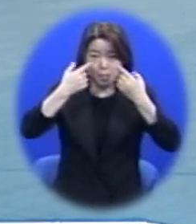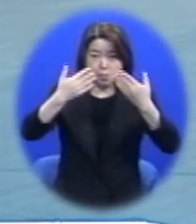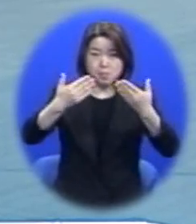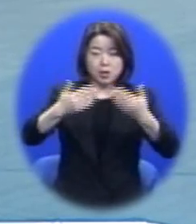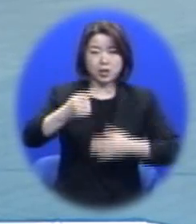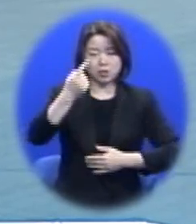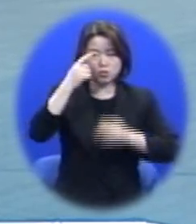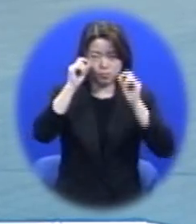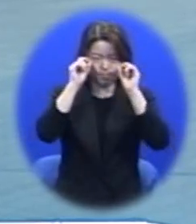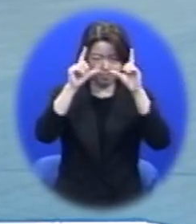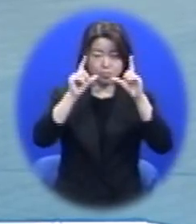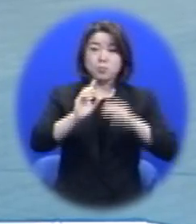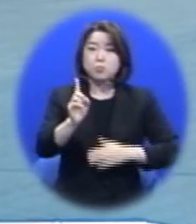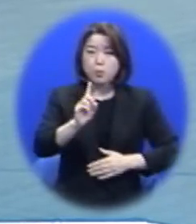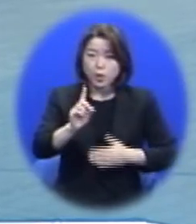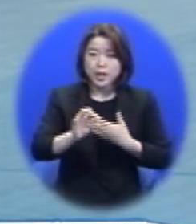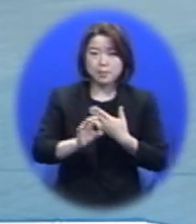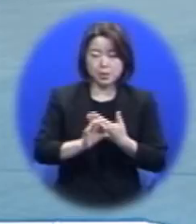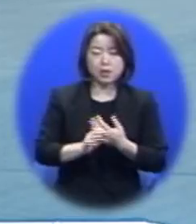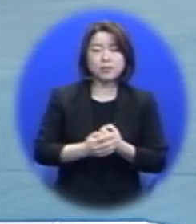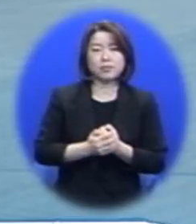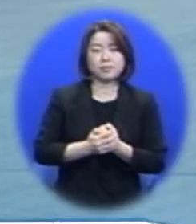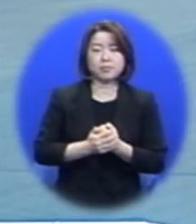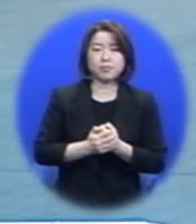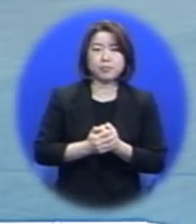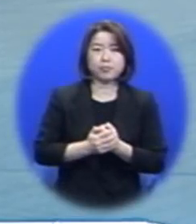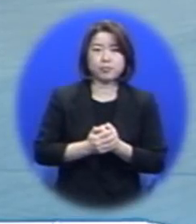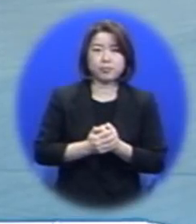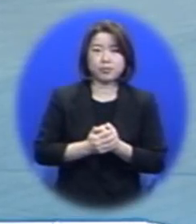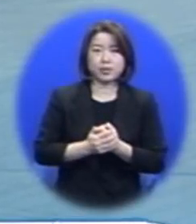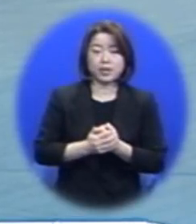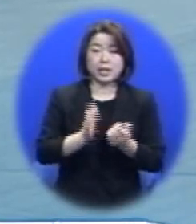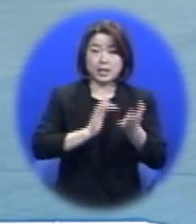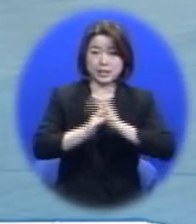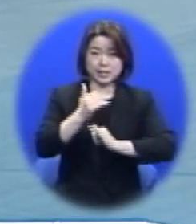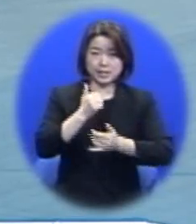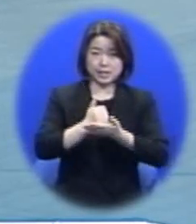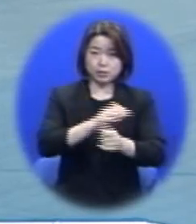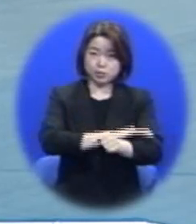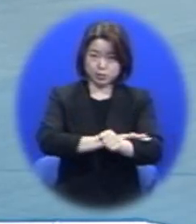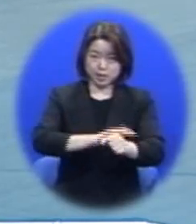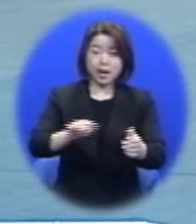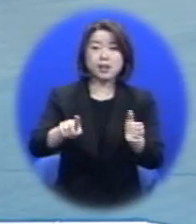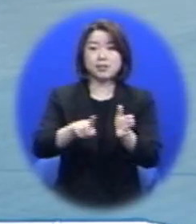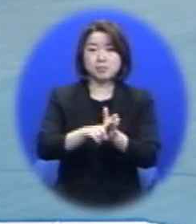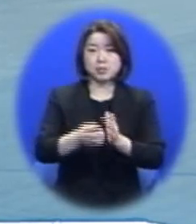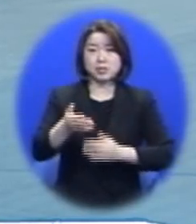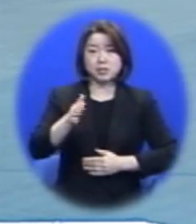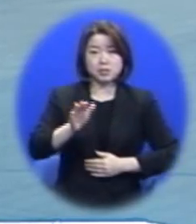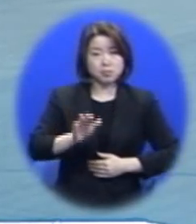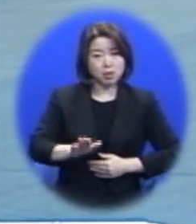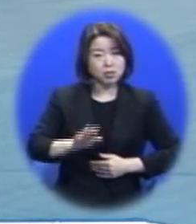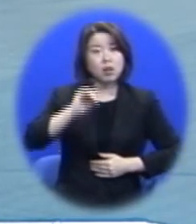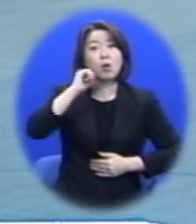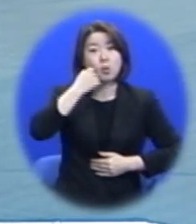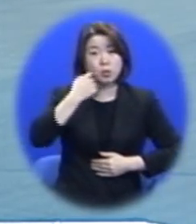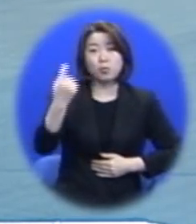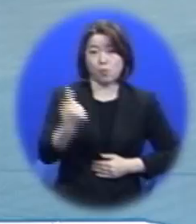눈 떠야 할 것이 또 하나 있는데 그것은 예수를 잘 믿는데 어려움이 오는